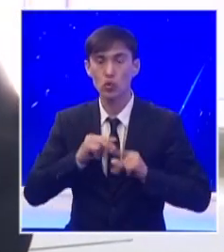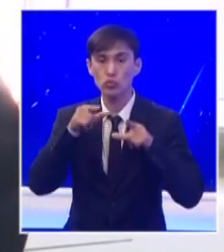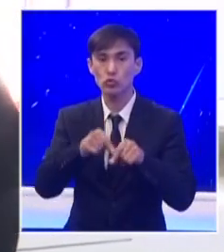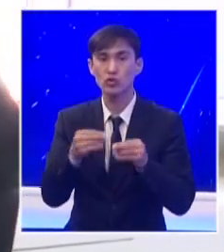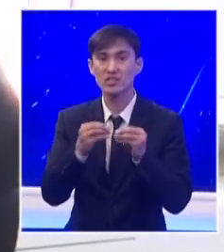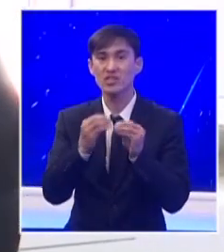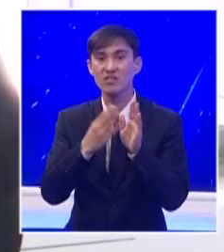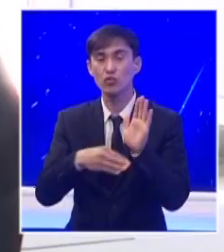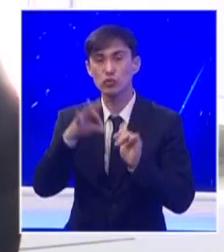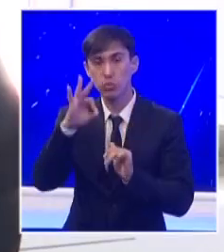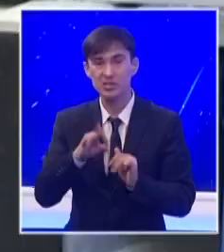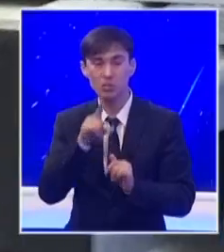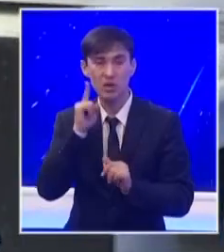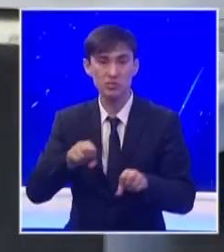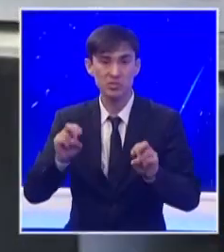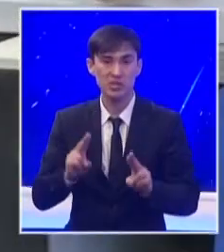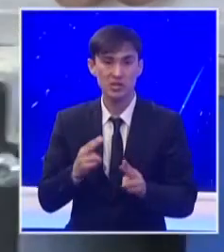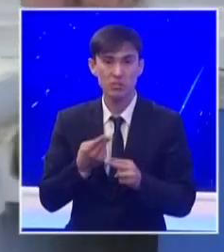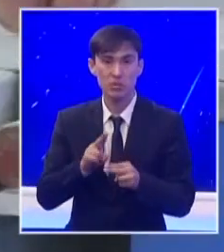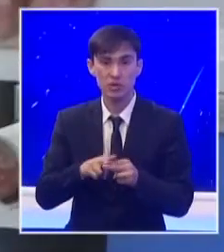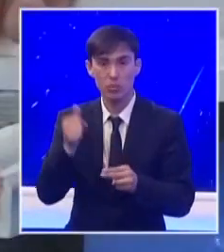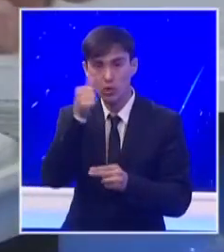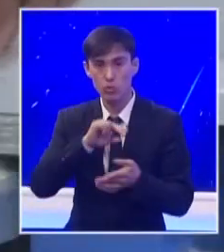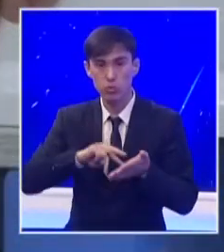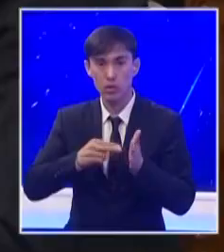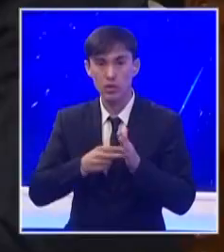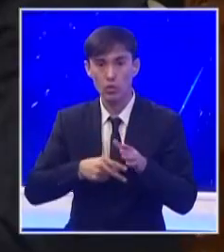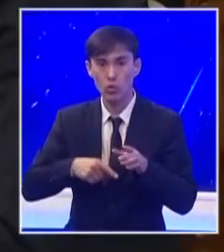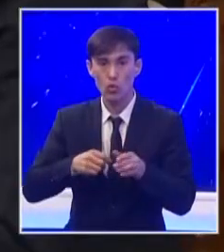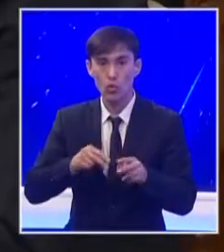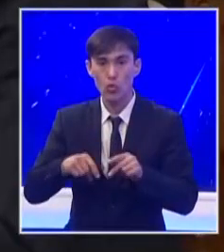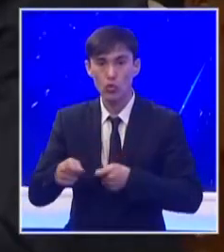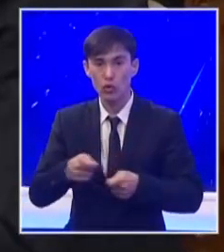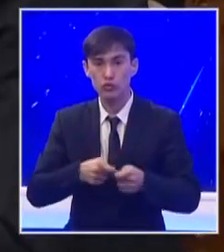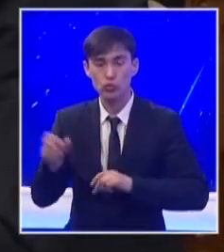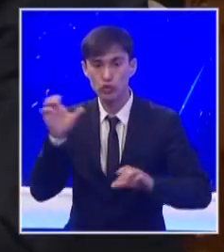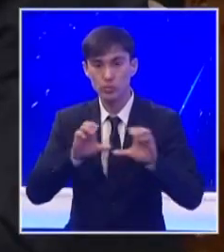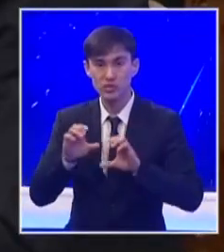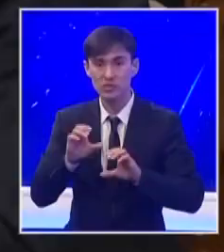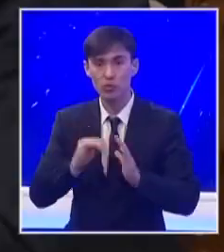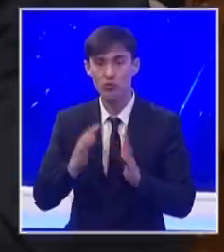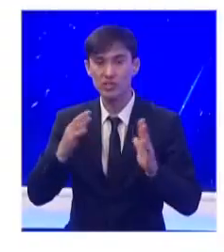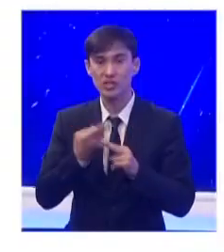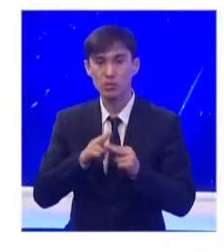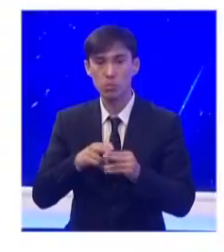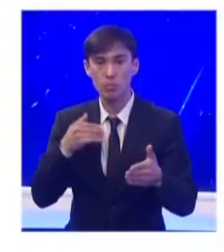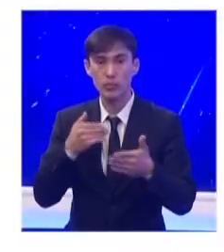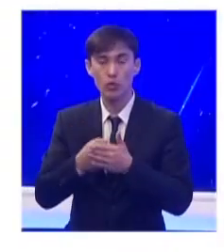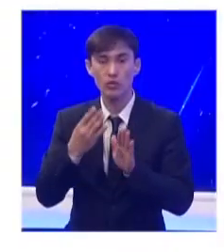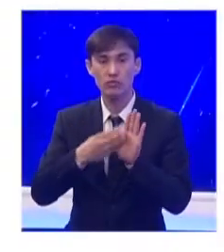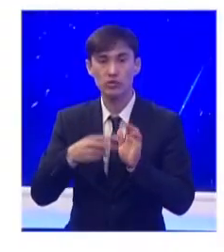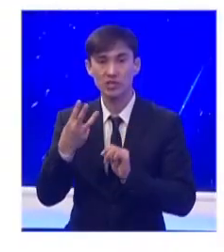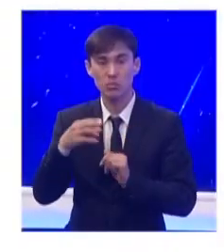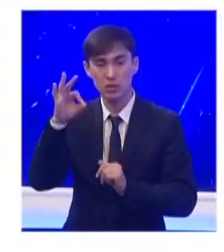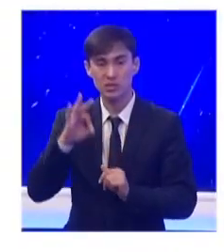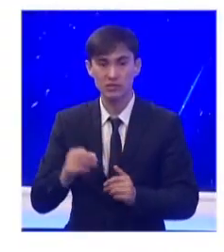порядка 90% молодых специалистов. В этом году в планах руководства учебного заведения увеличить этот показатель до